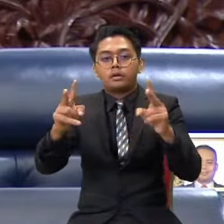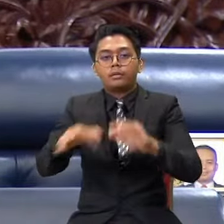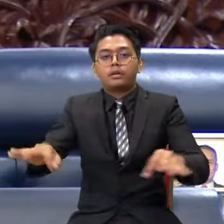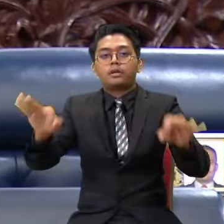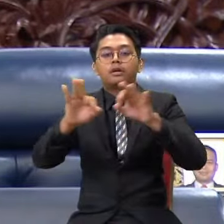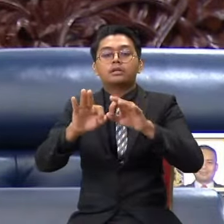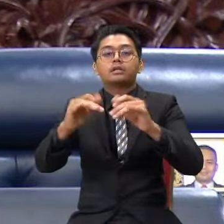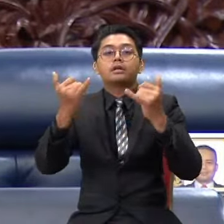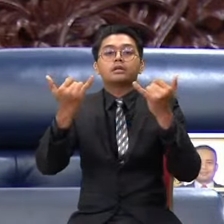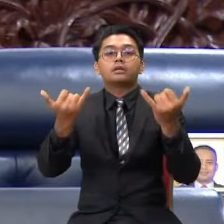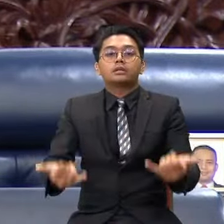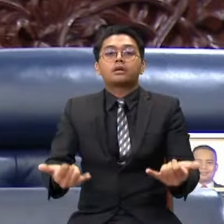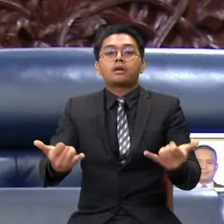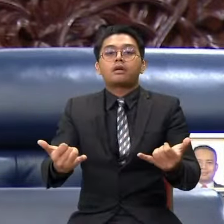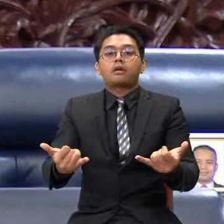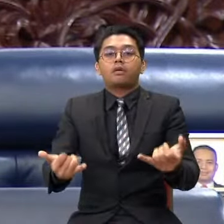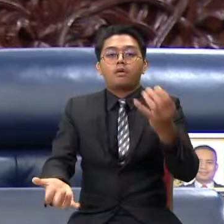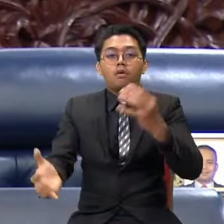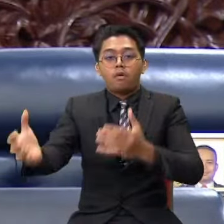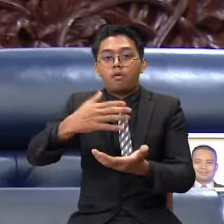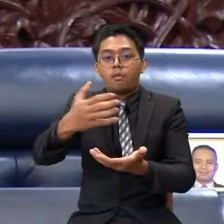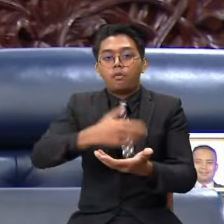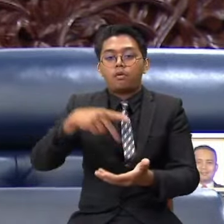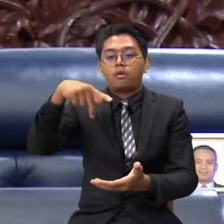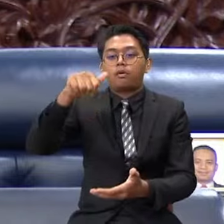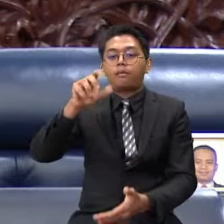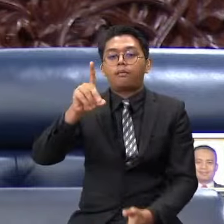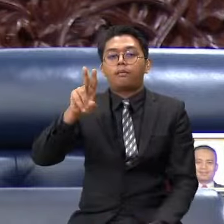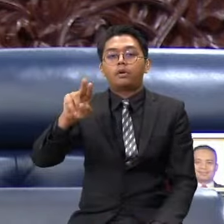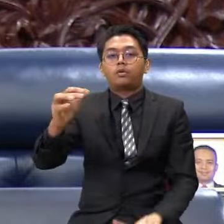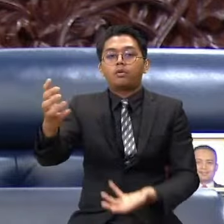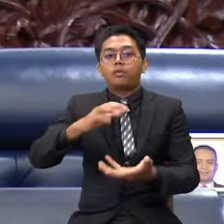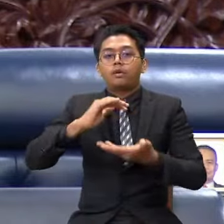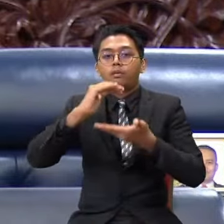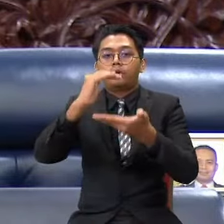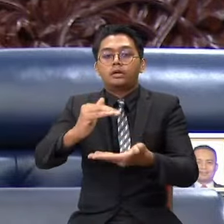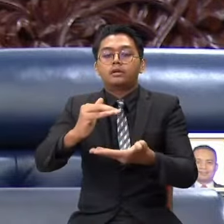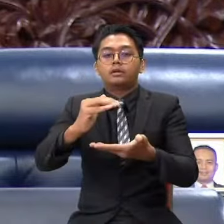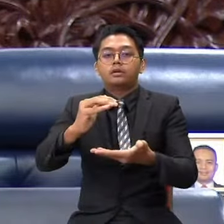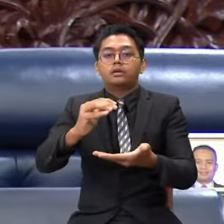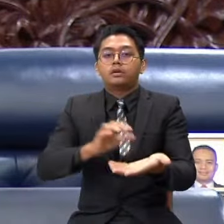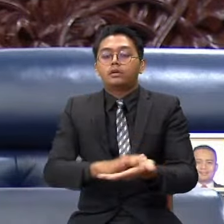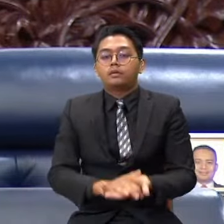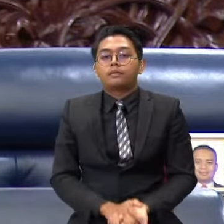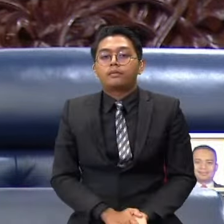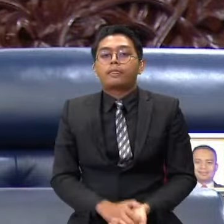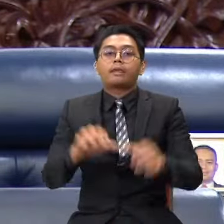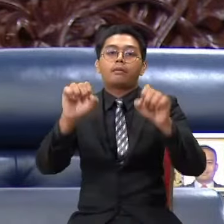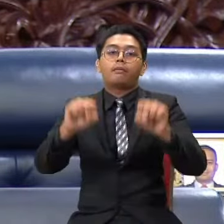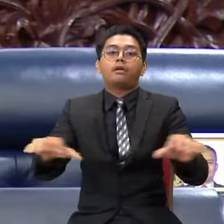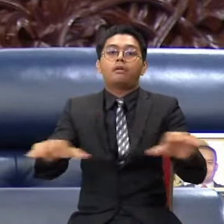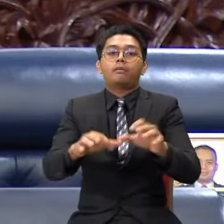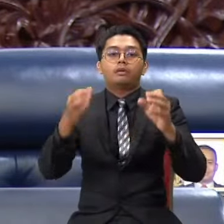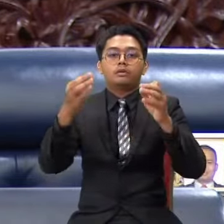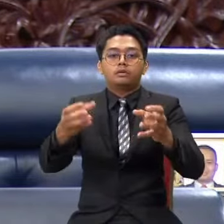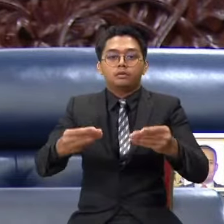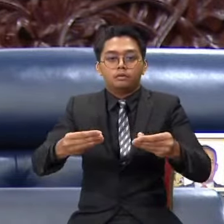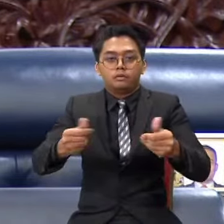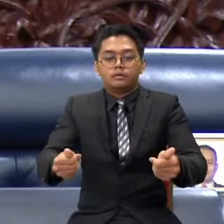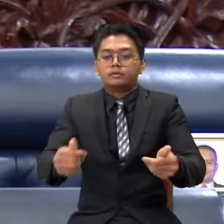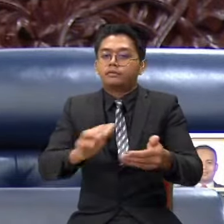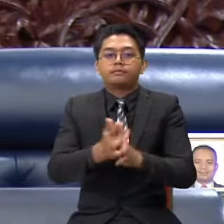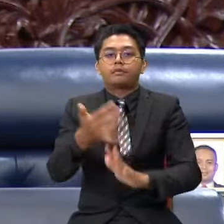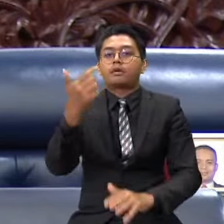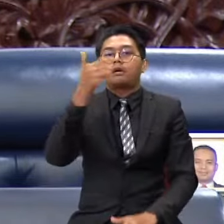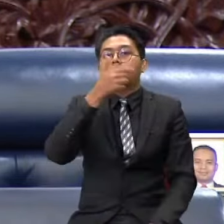sistem padu dalam mengumpul maklumat B40 dan m 40 supaya cash transfer kita akan dilakukan secara lancar kita tak